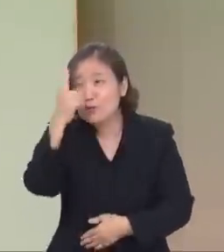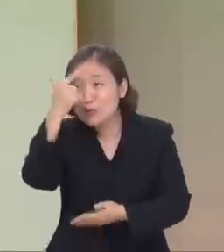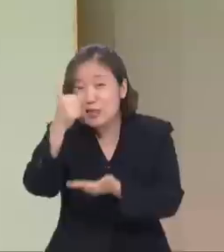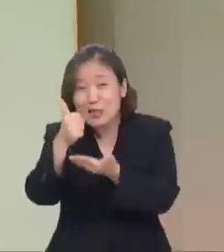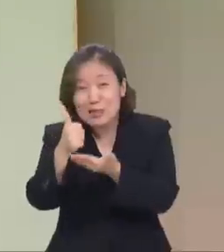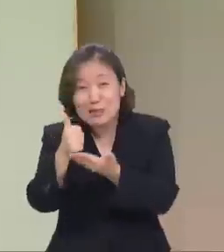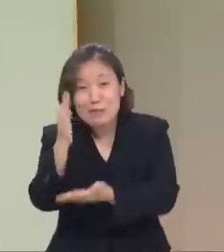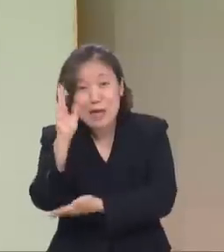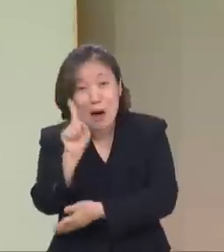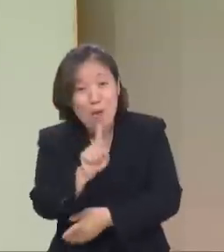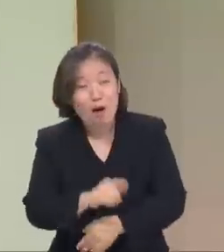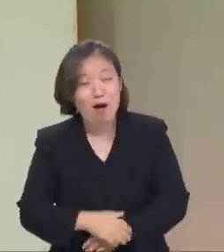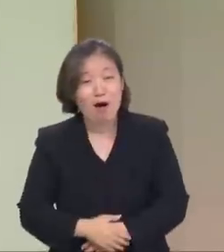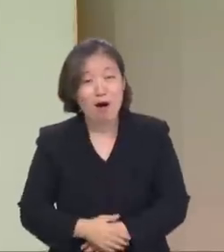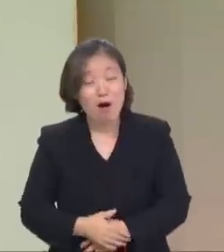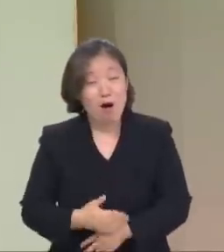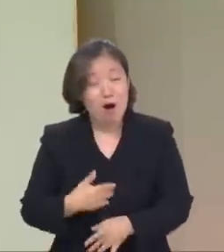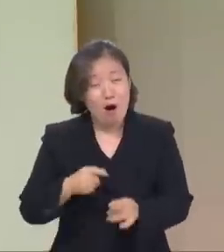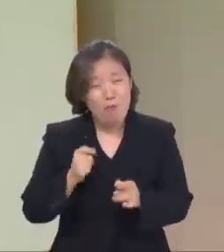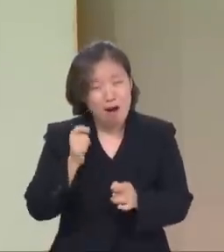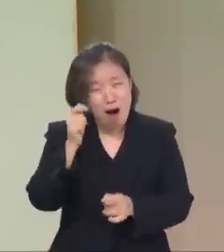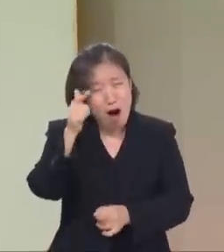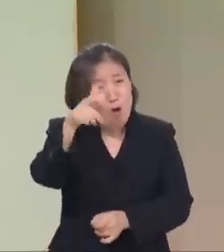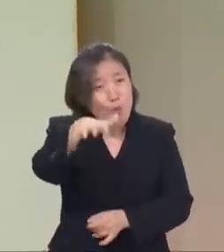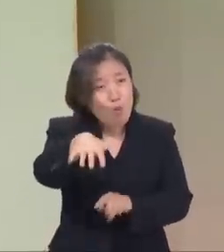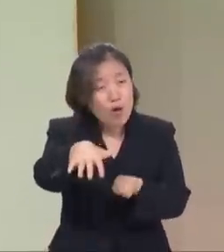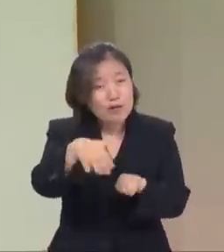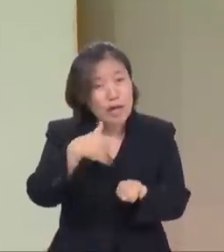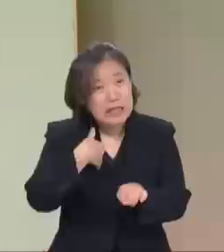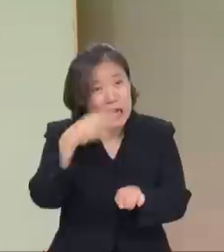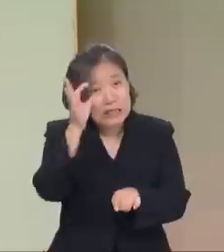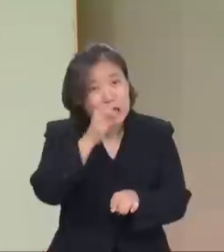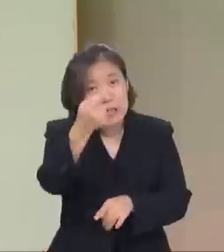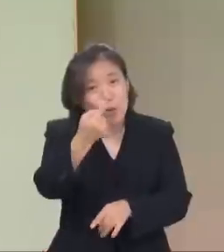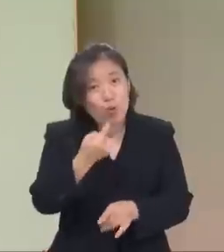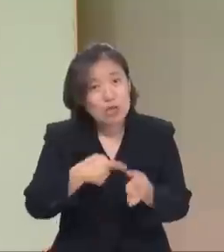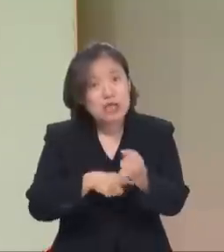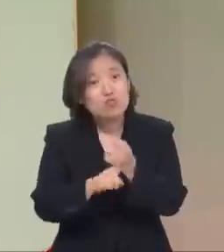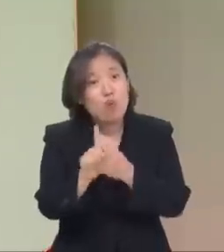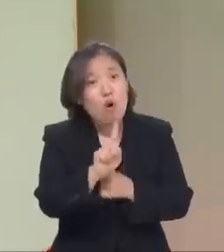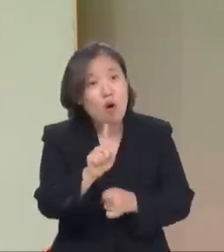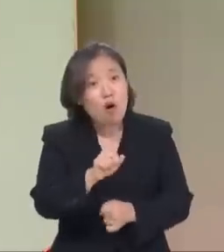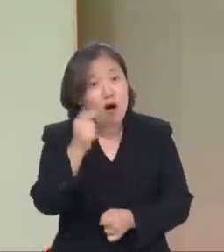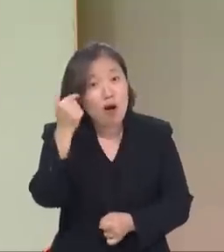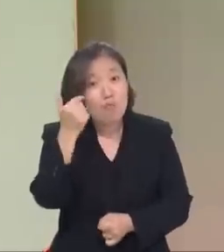뭐하러 이렇게 먼 곳에서 이렇게 나를 찾아왔는가